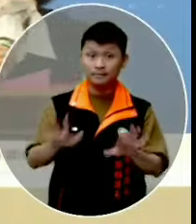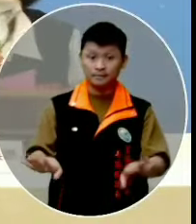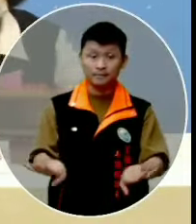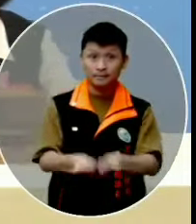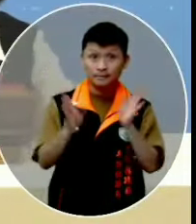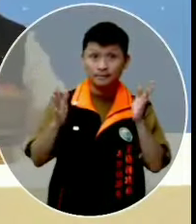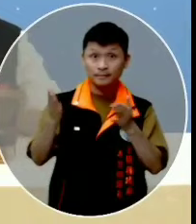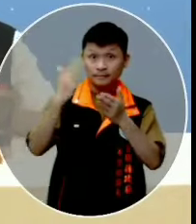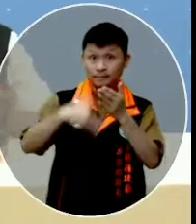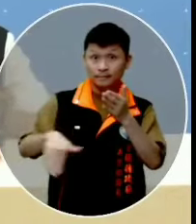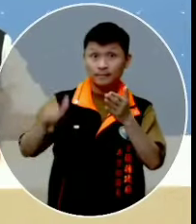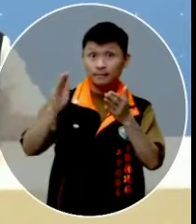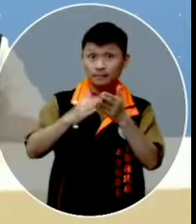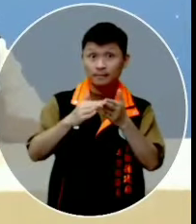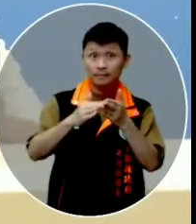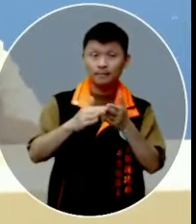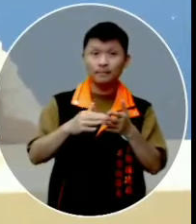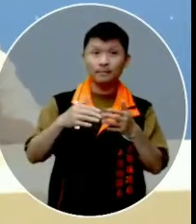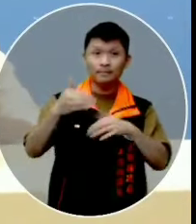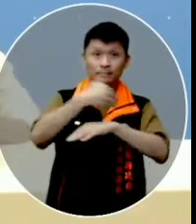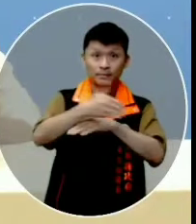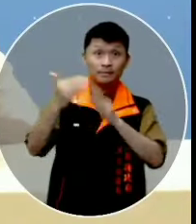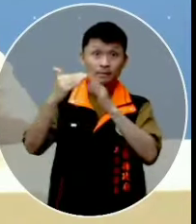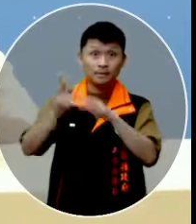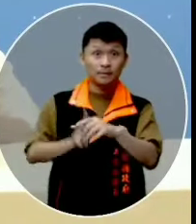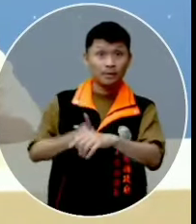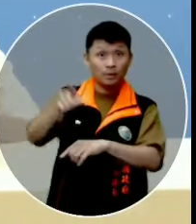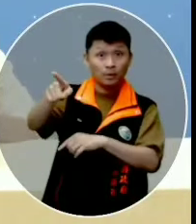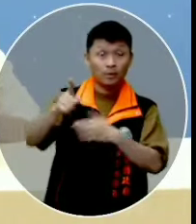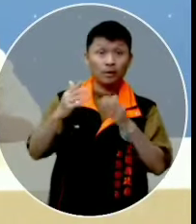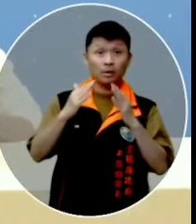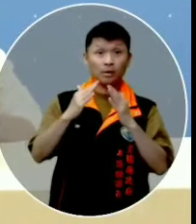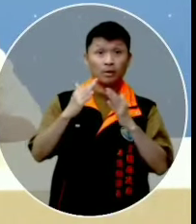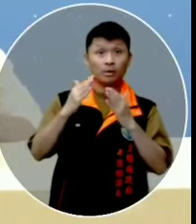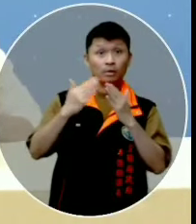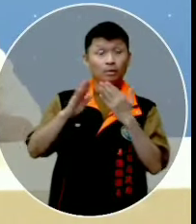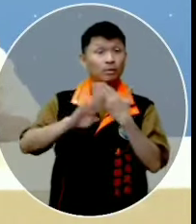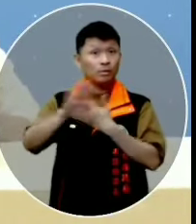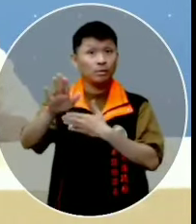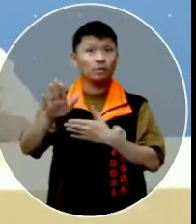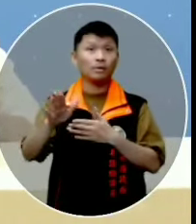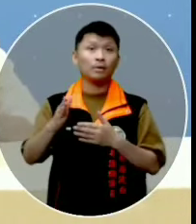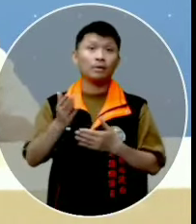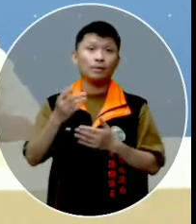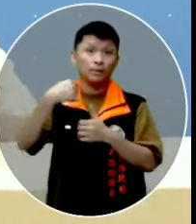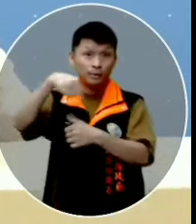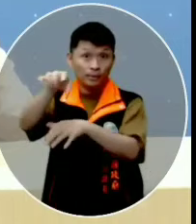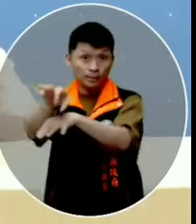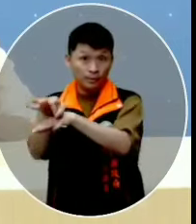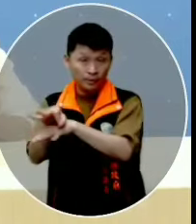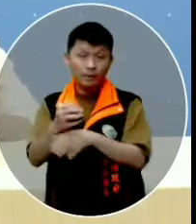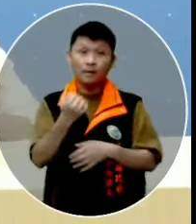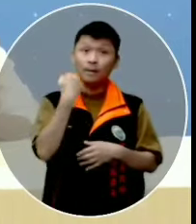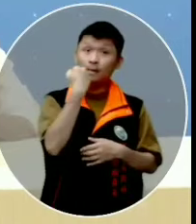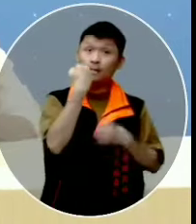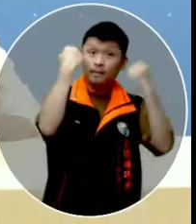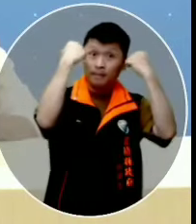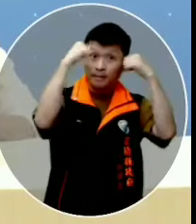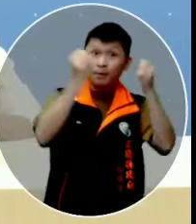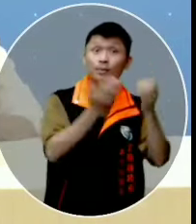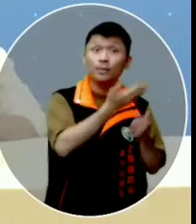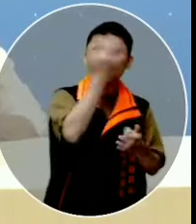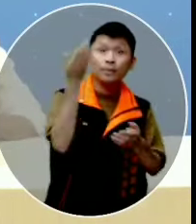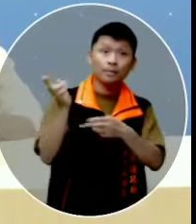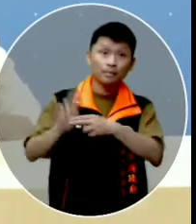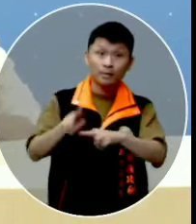起学校取消跨县市户外教学及毕业旅行，那县内的户外教学